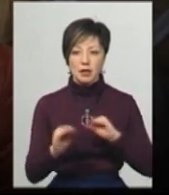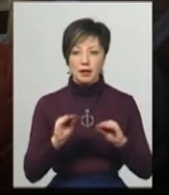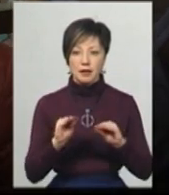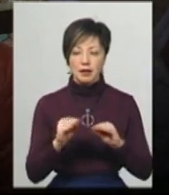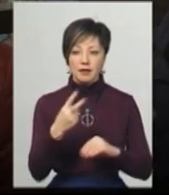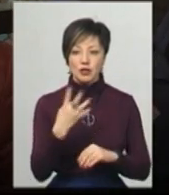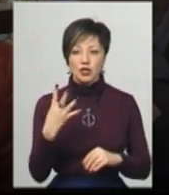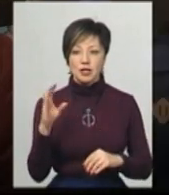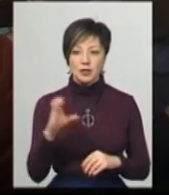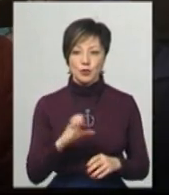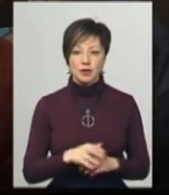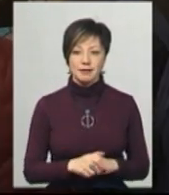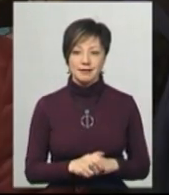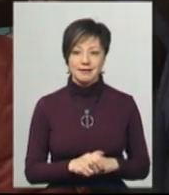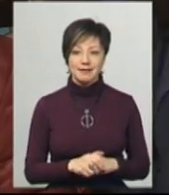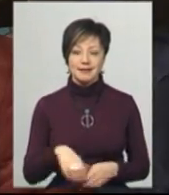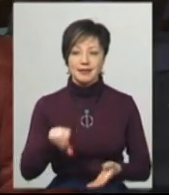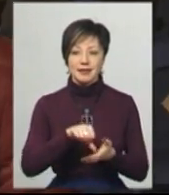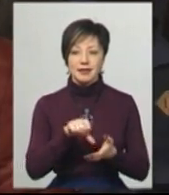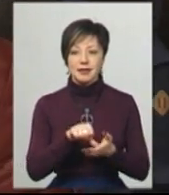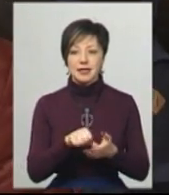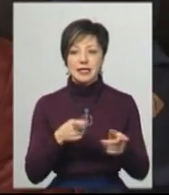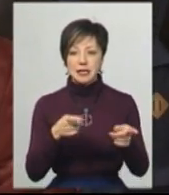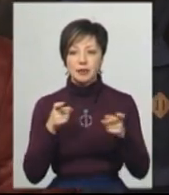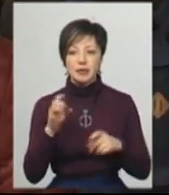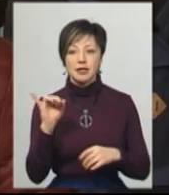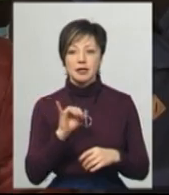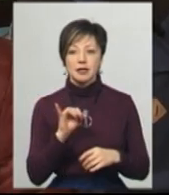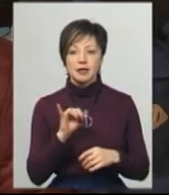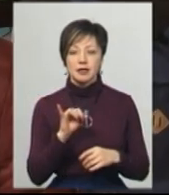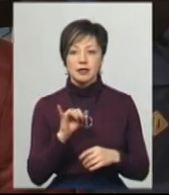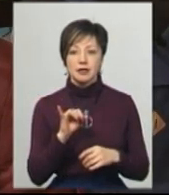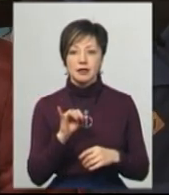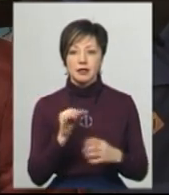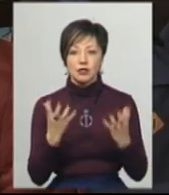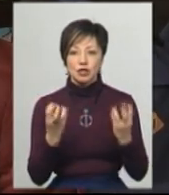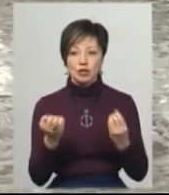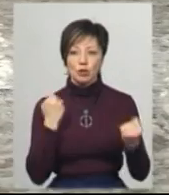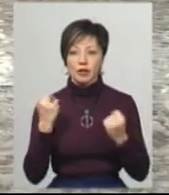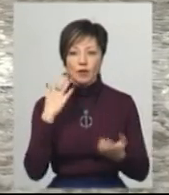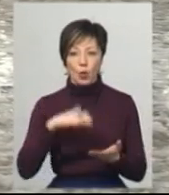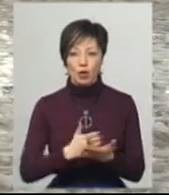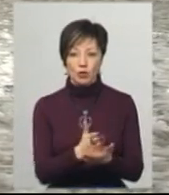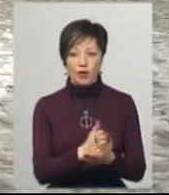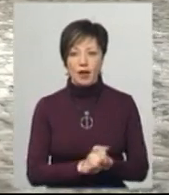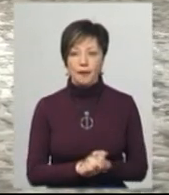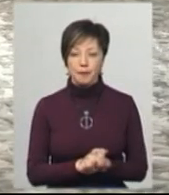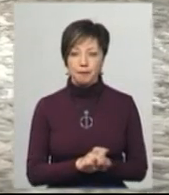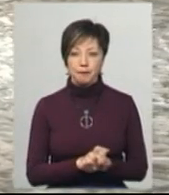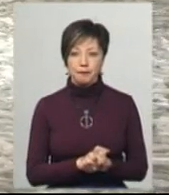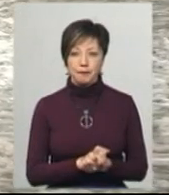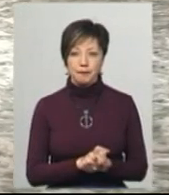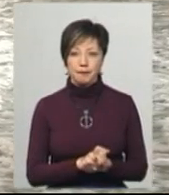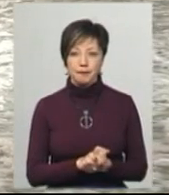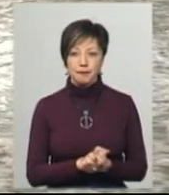зборка 24. Приймав участь у стрільбі та ще йду на спортивне орієнтування.